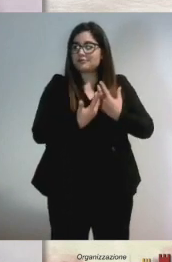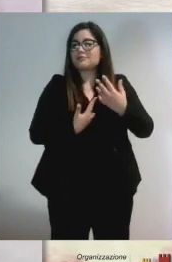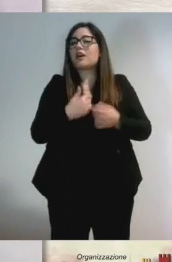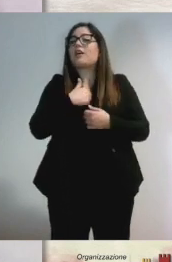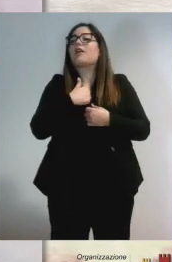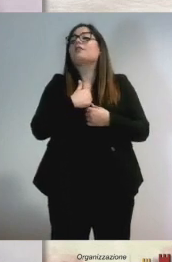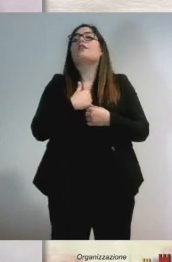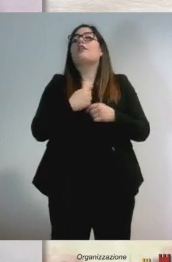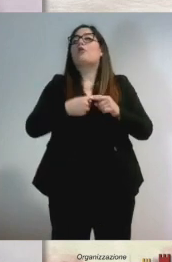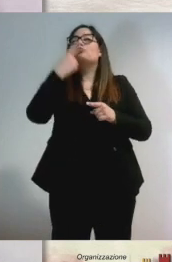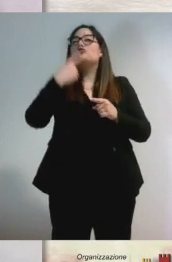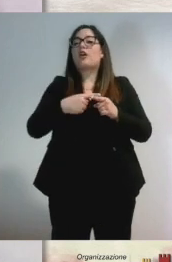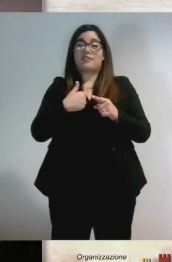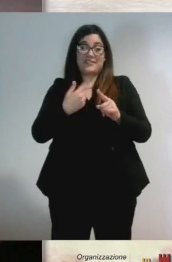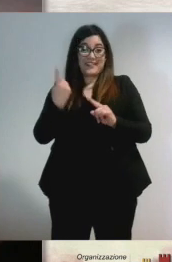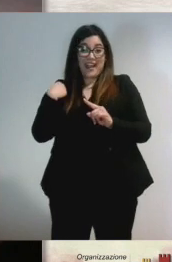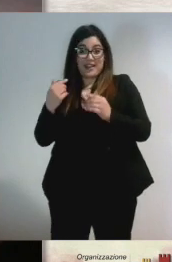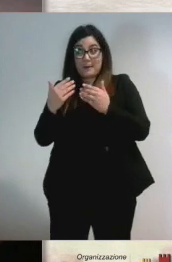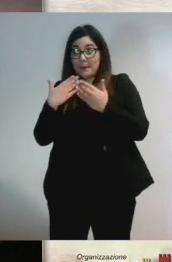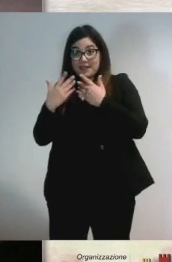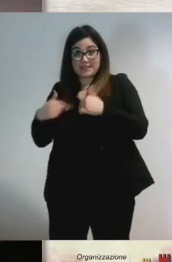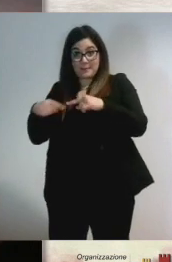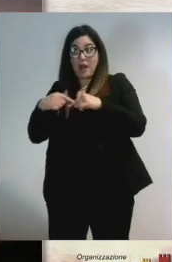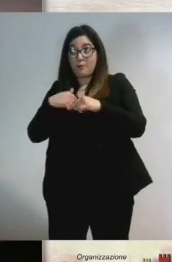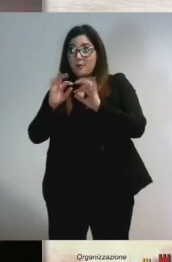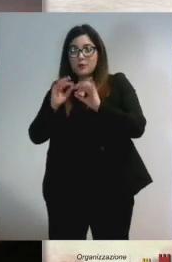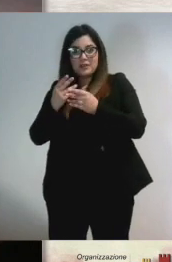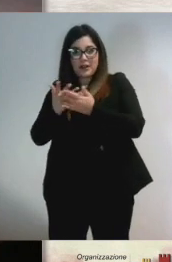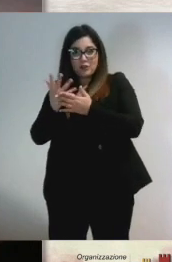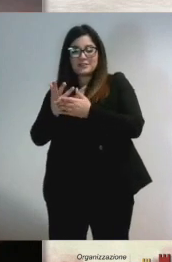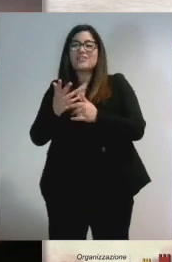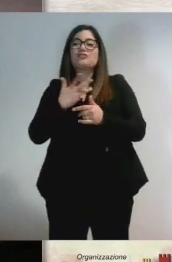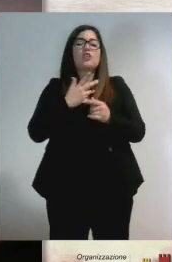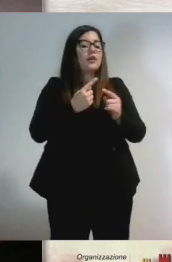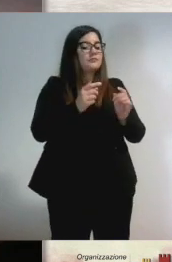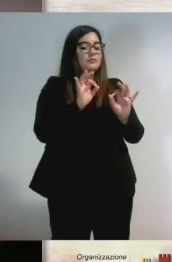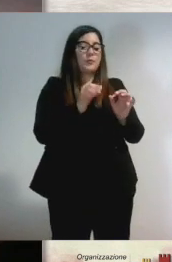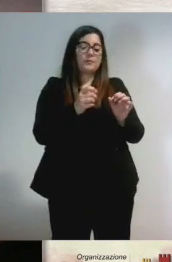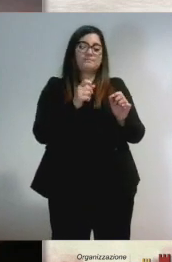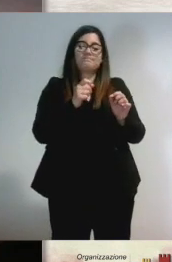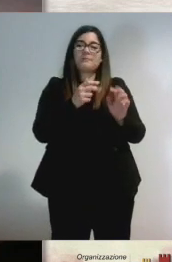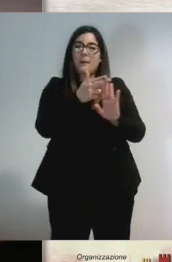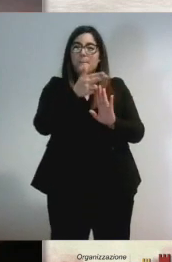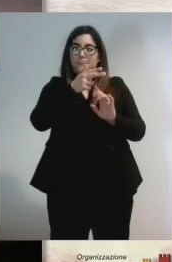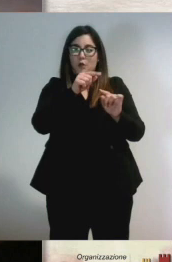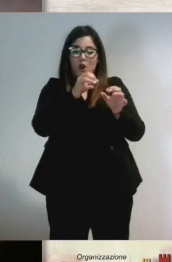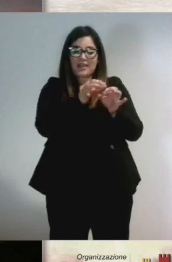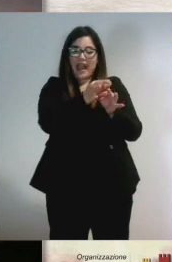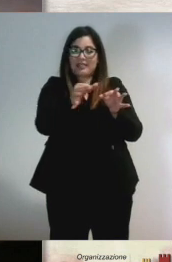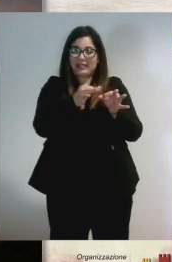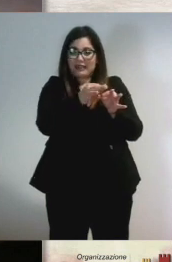raccontato ieri a quell'assemblea un giorno mi avevano fatto trovare dei proiettili vicino il quadro elettrico di un